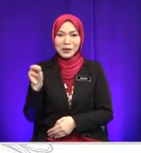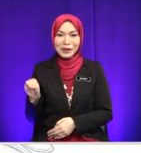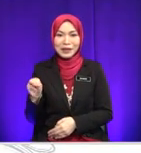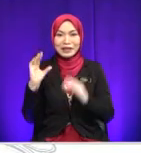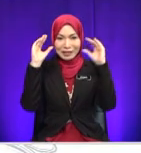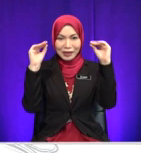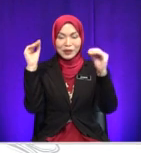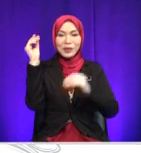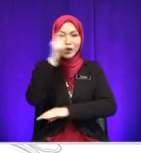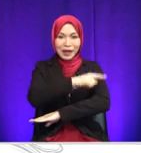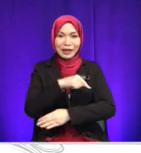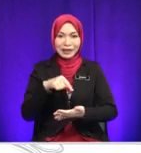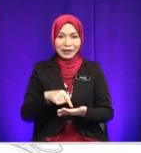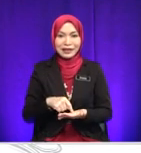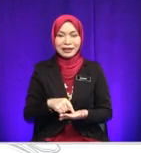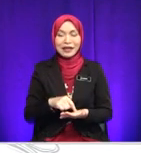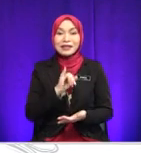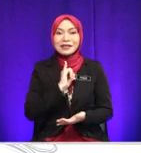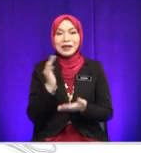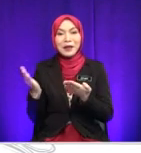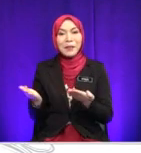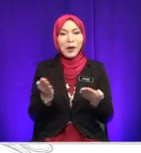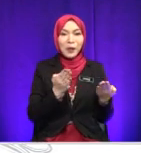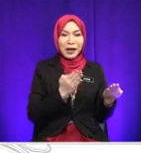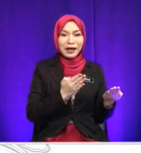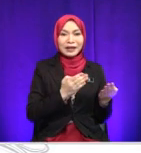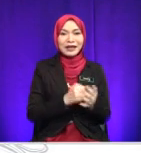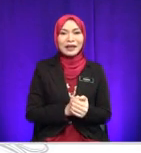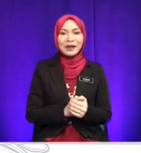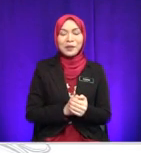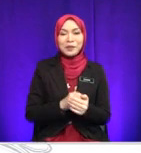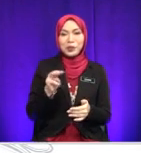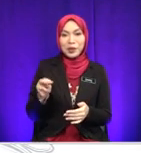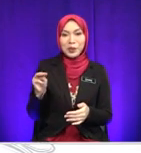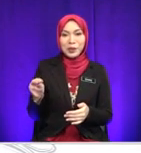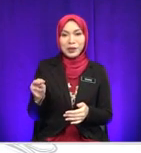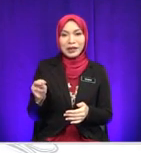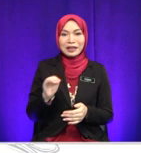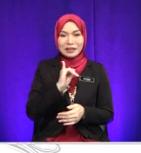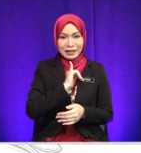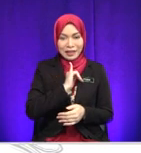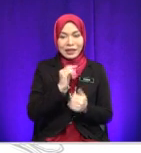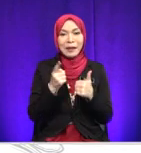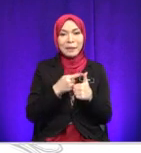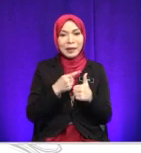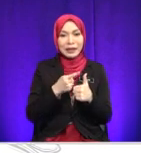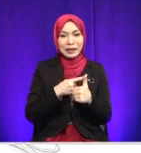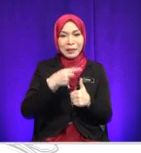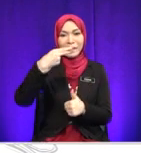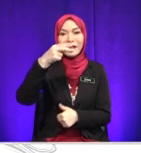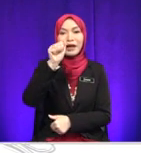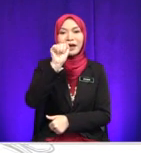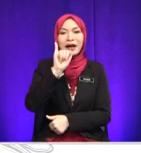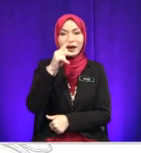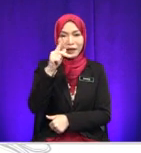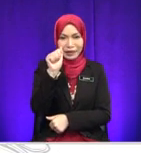saya membawakan pemuda harapan bangsa. Yeah. Yang pertama, kita tengok Muhammad Afiq Haikal Zainon. Siapa Muhammad Afiq?